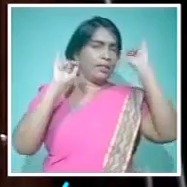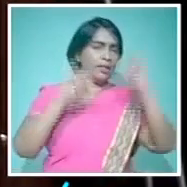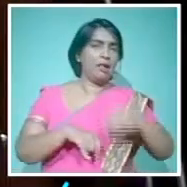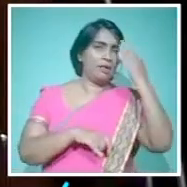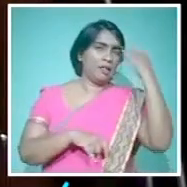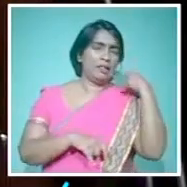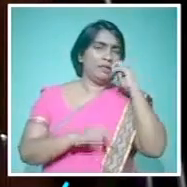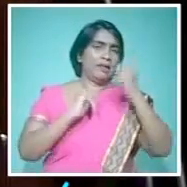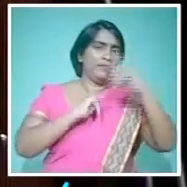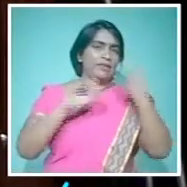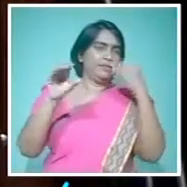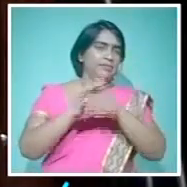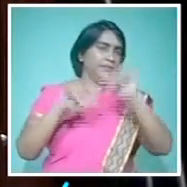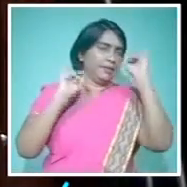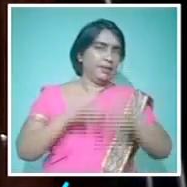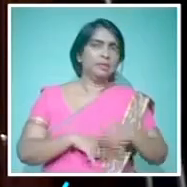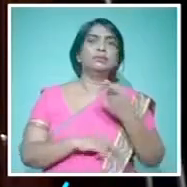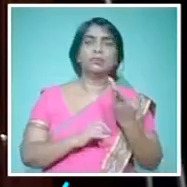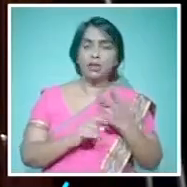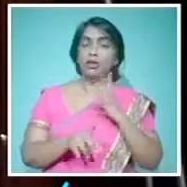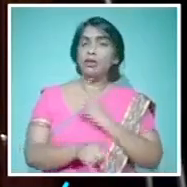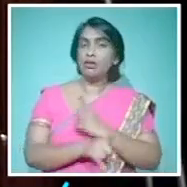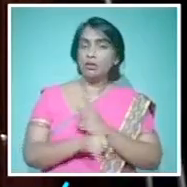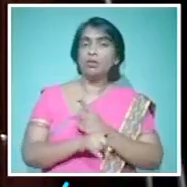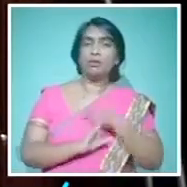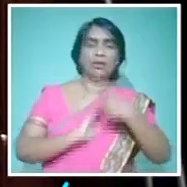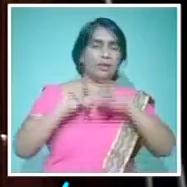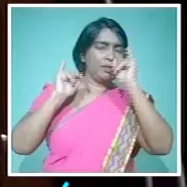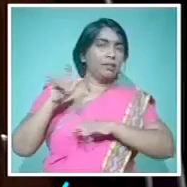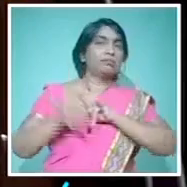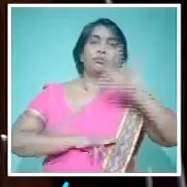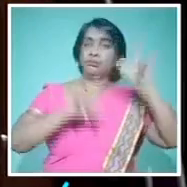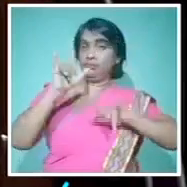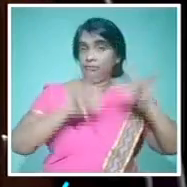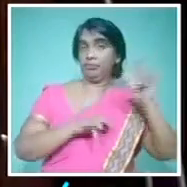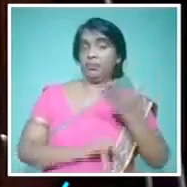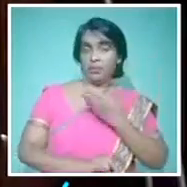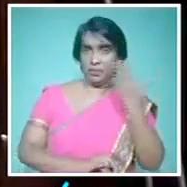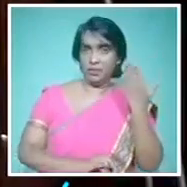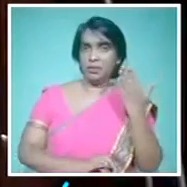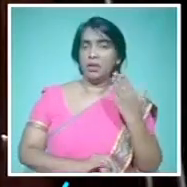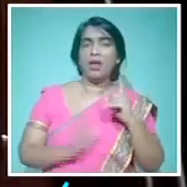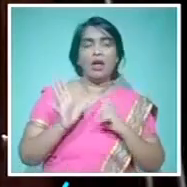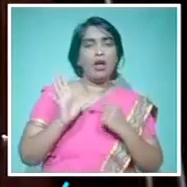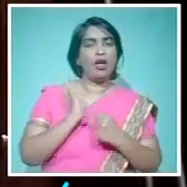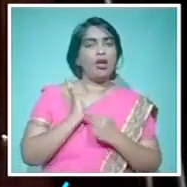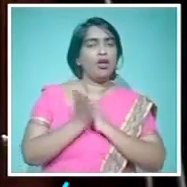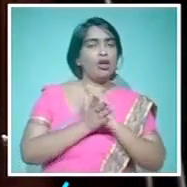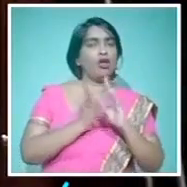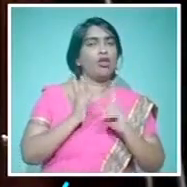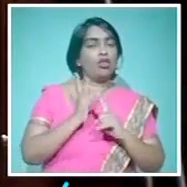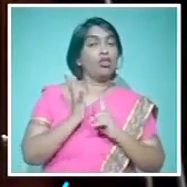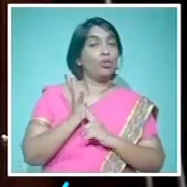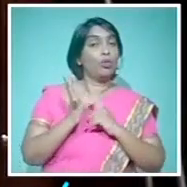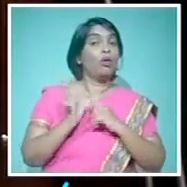දෙමව්පිය විශ්වවිද්‍යාලයේ ශිෂ්‍යෝ යවන්නේ නැති තැනට ඒ වගේම ආචාර්යවරු රට අතෑර යන තැනට පත් වෙන්න පුළුවන් අතුල සේනාරත්න කියන්නේ